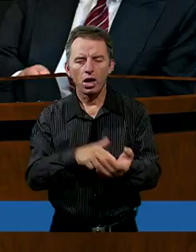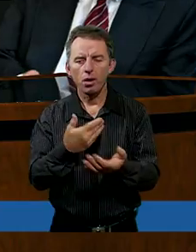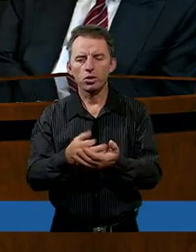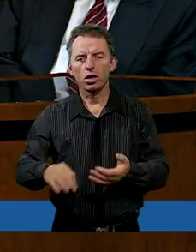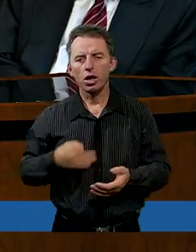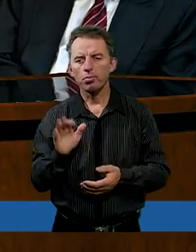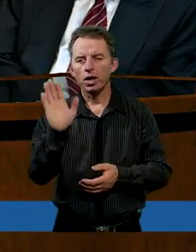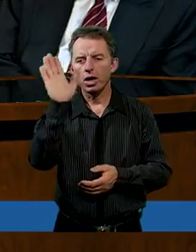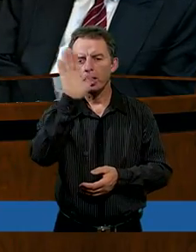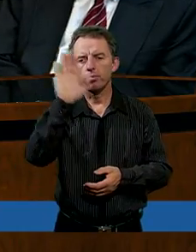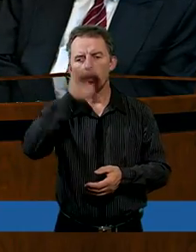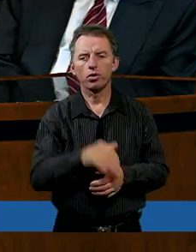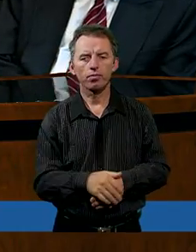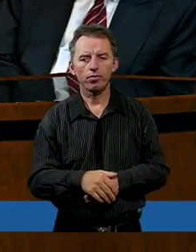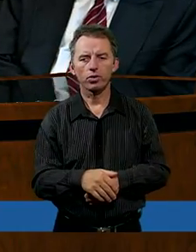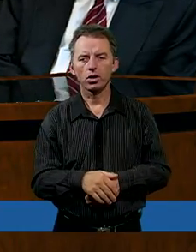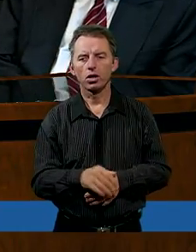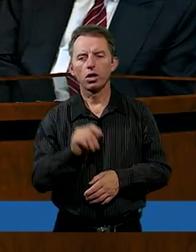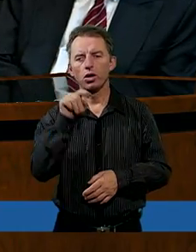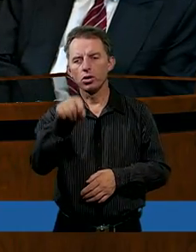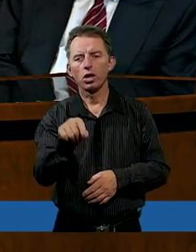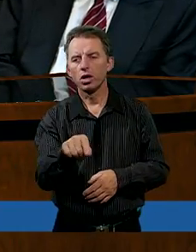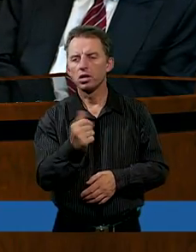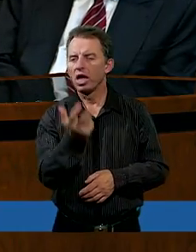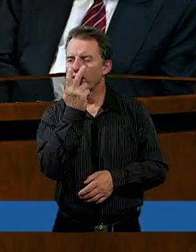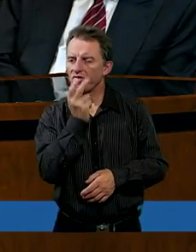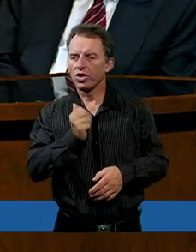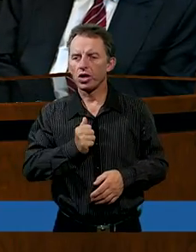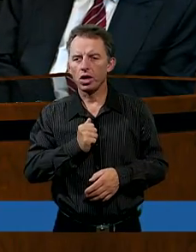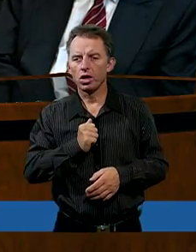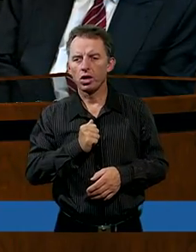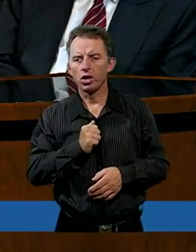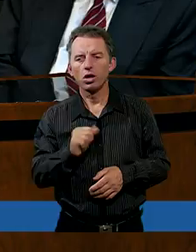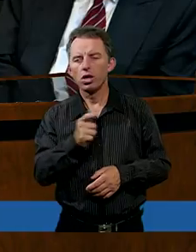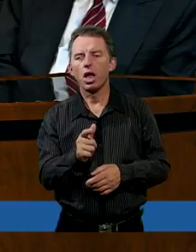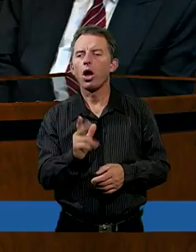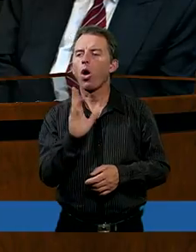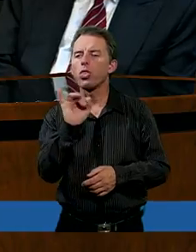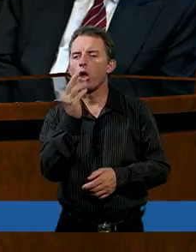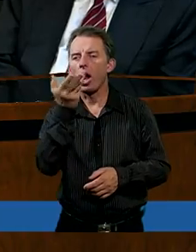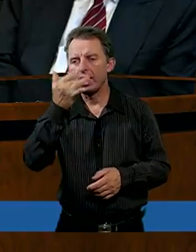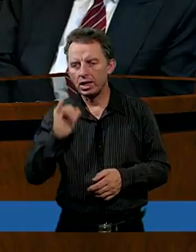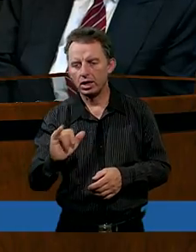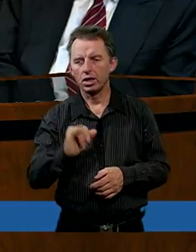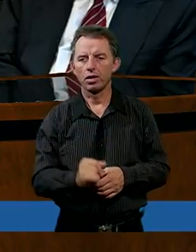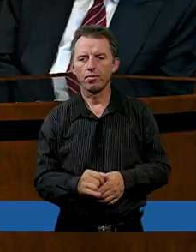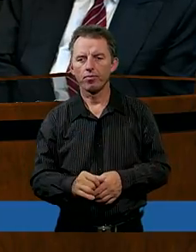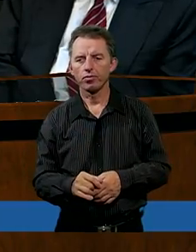Bóg pod koniec nie wyraża, nie składa kondolencji